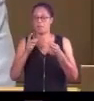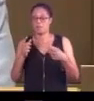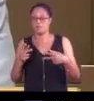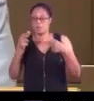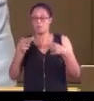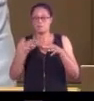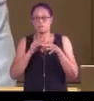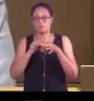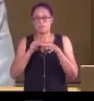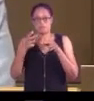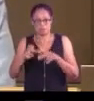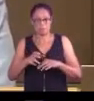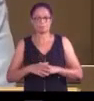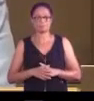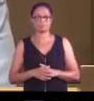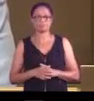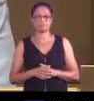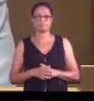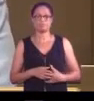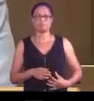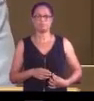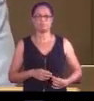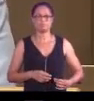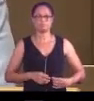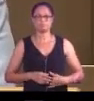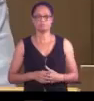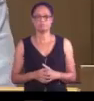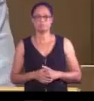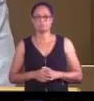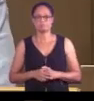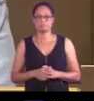lacunaire. Voilà.